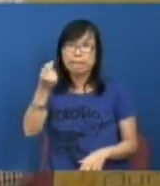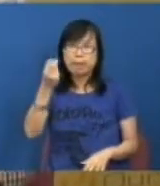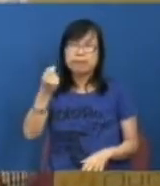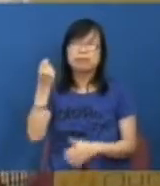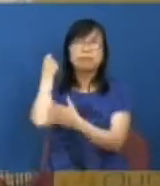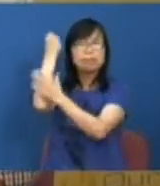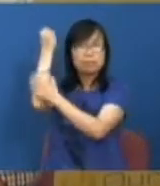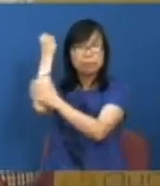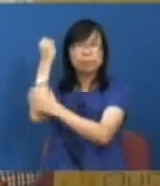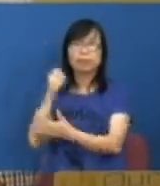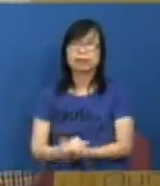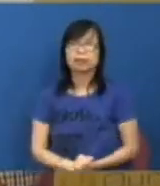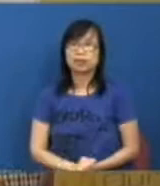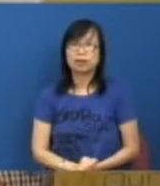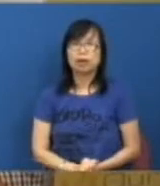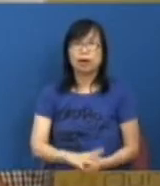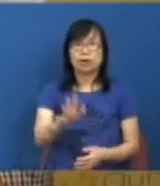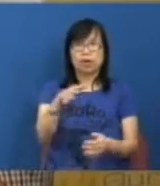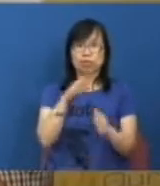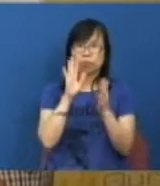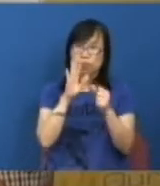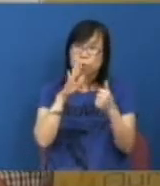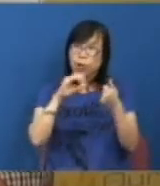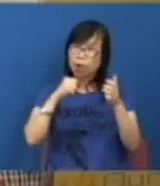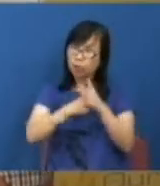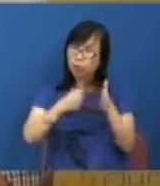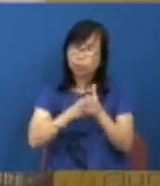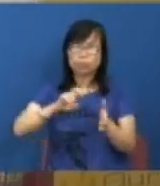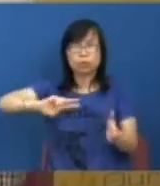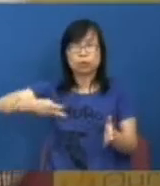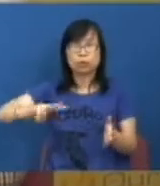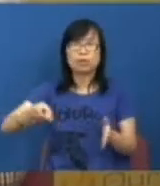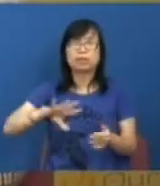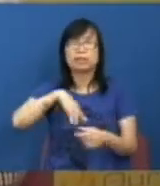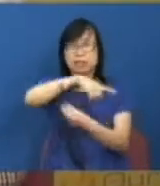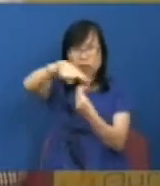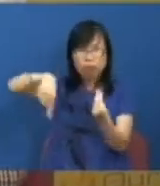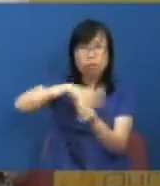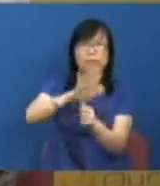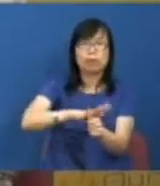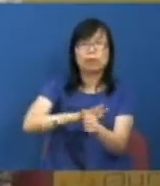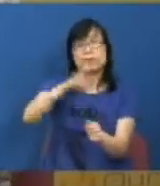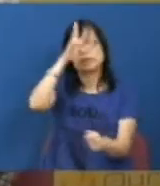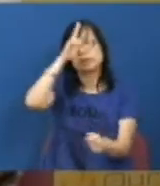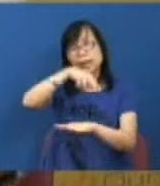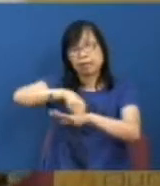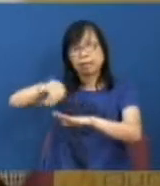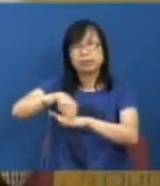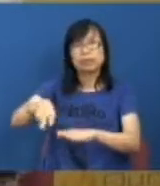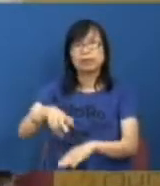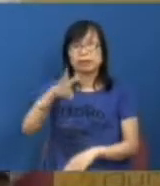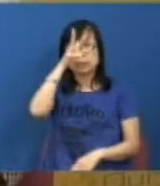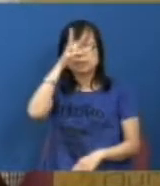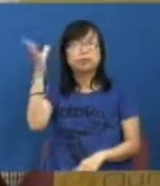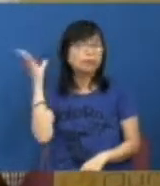係話反對八十後阻住我哋去呢個改善呢個環保政策啦，嚇。所以我覺得嗱，即係政府聽到